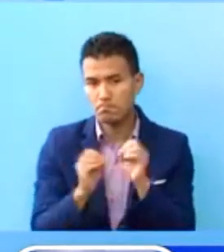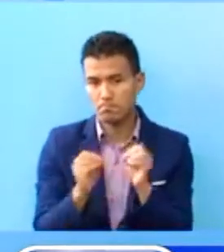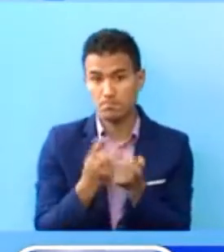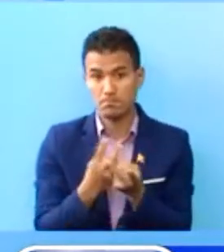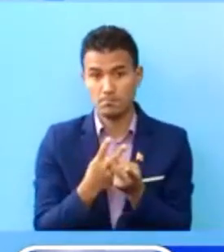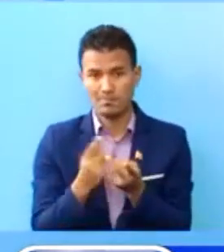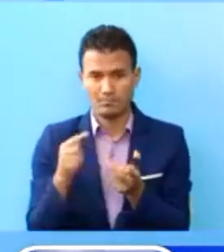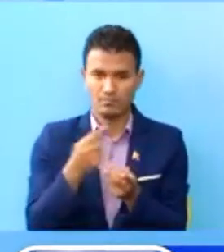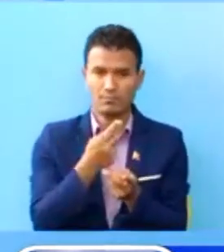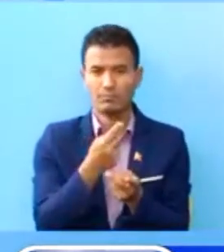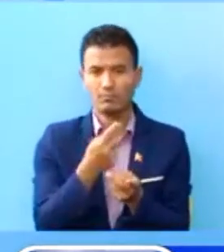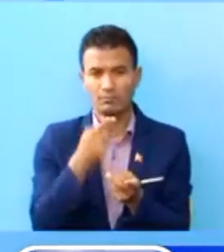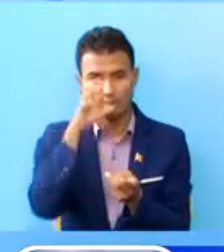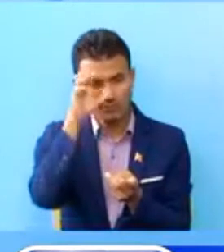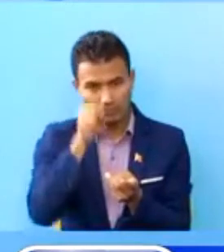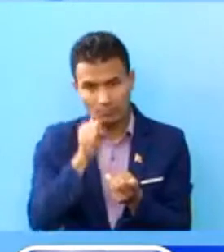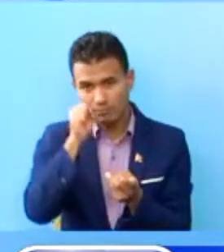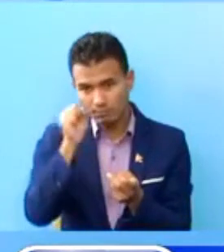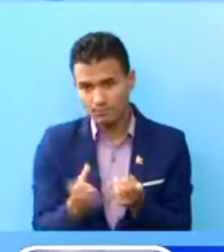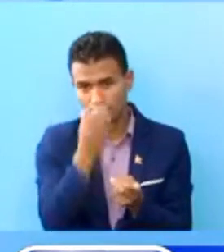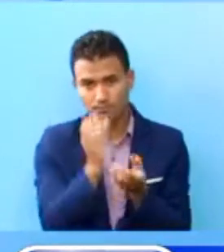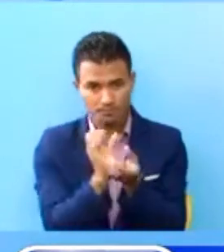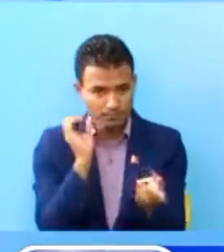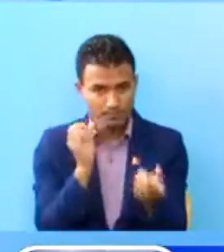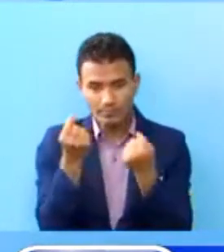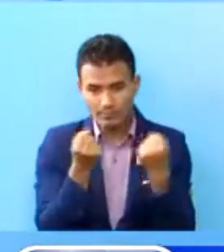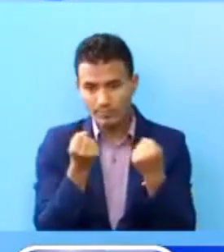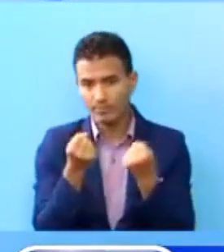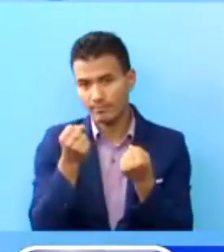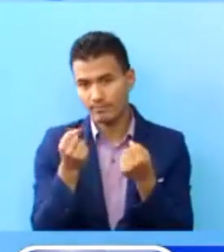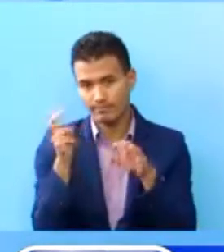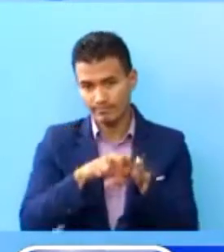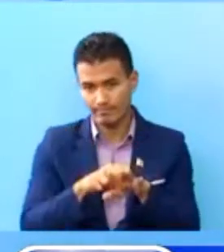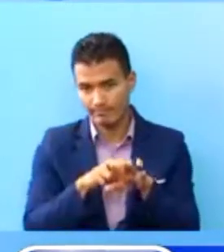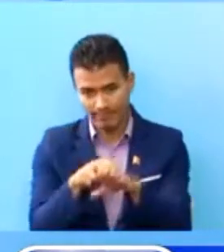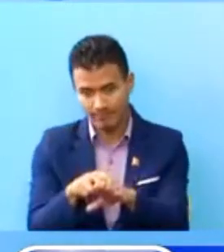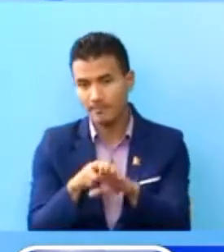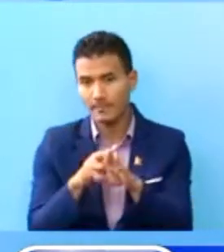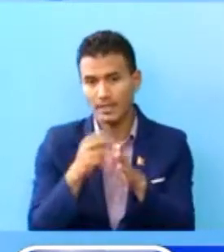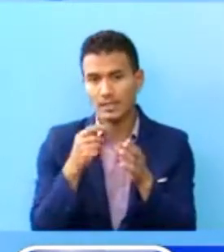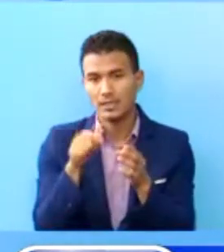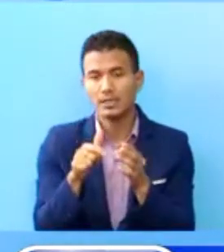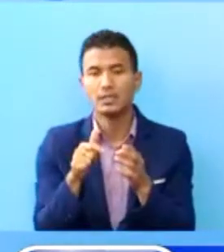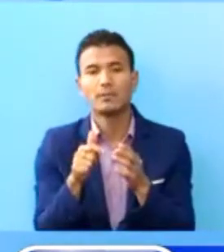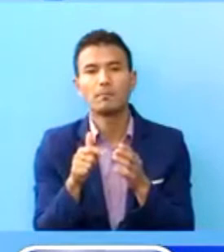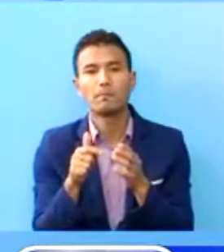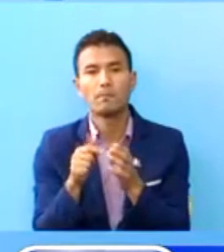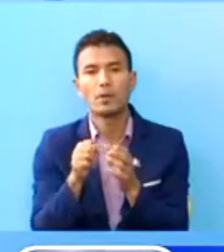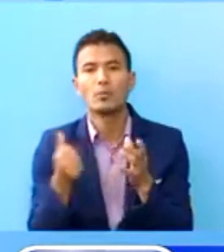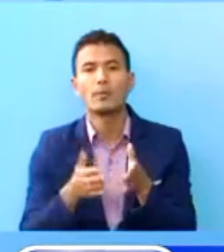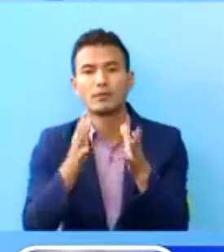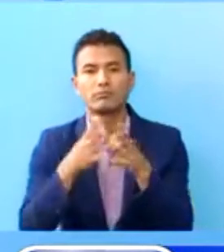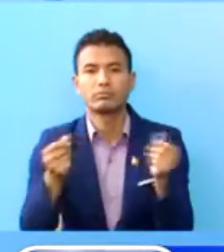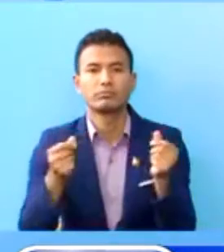जस्तै कहिलेकाहीँ नाइट बसहरू चढेर आउने अथवा अरू गाडीबाट आउने, उहाँहरू चाहिँ इन्डाइरेक्टली अर्कै